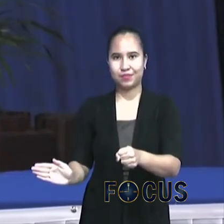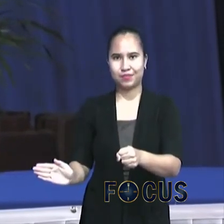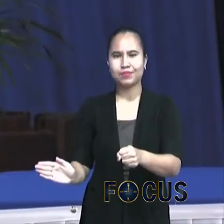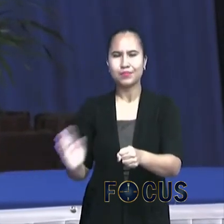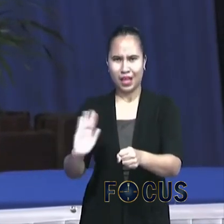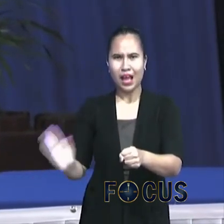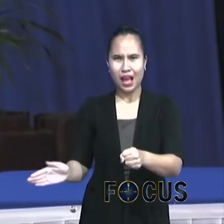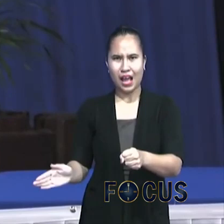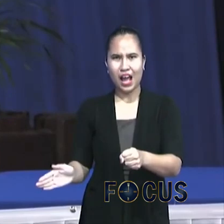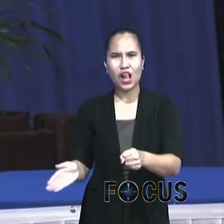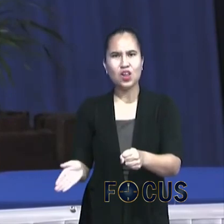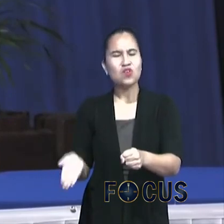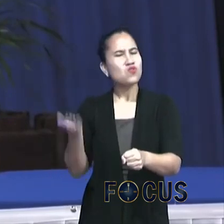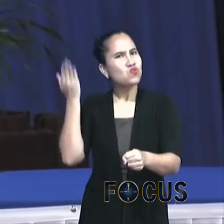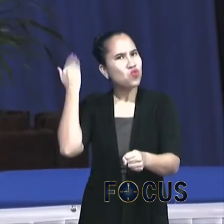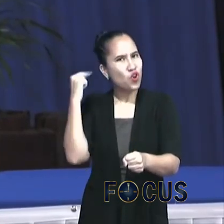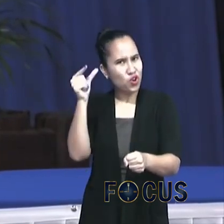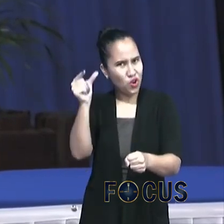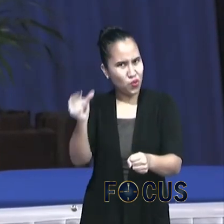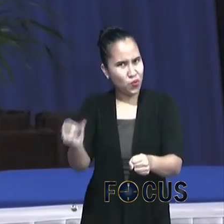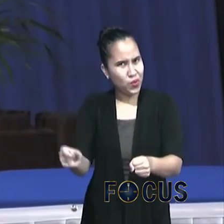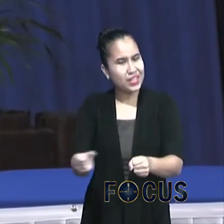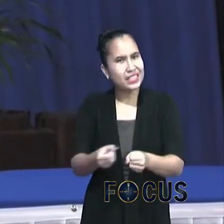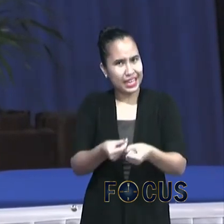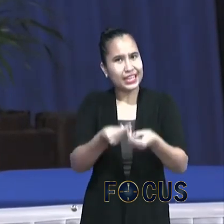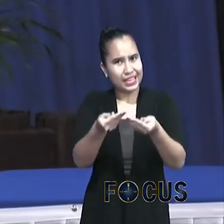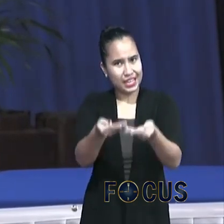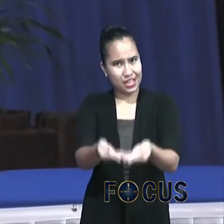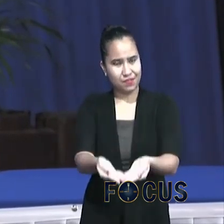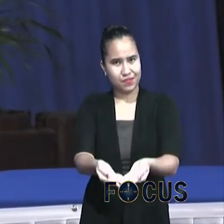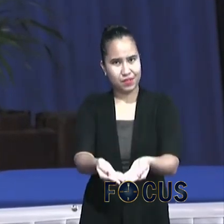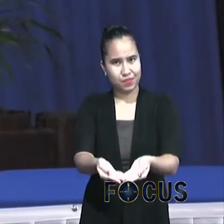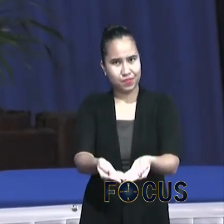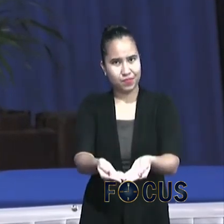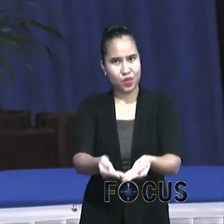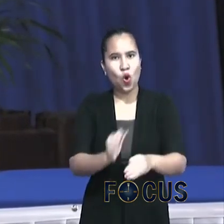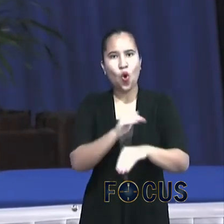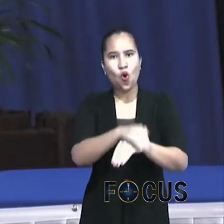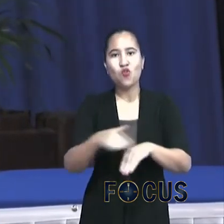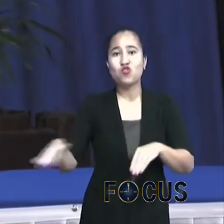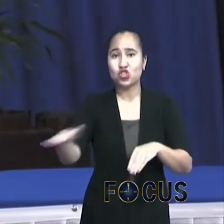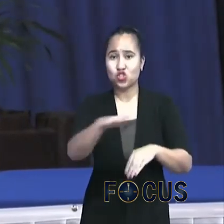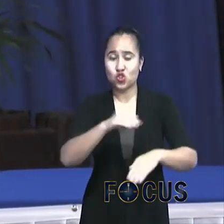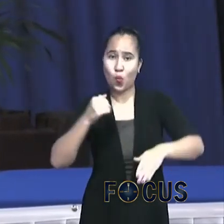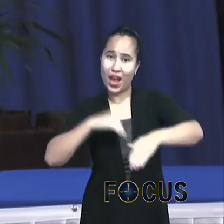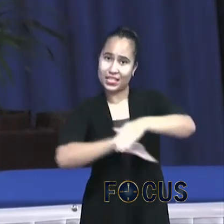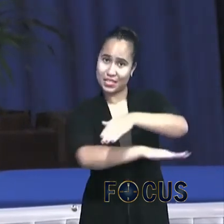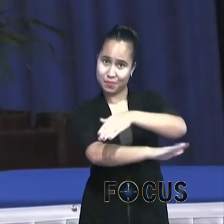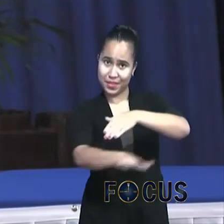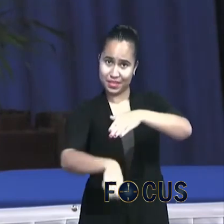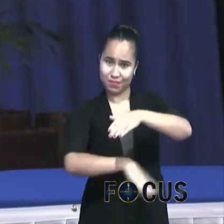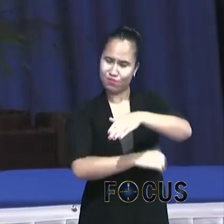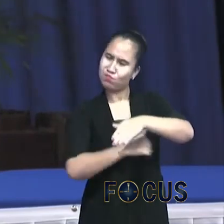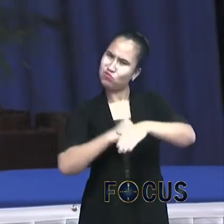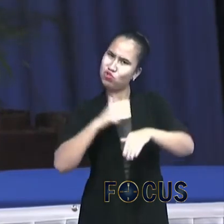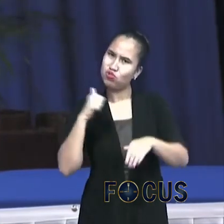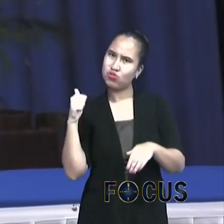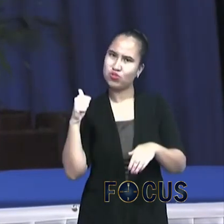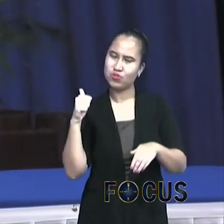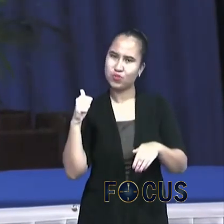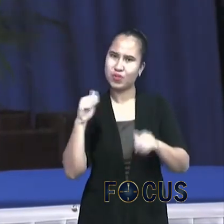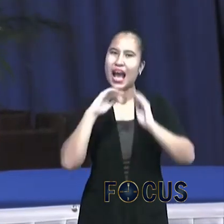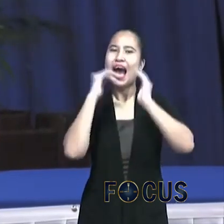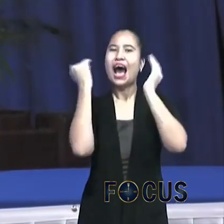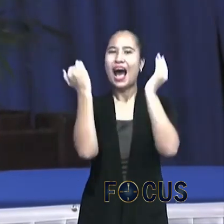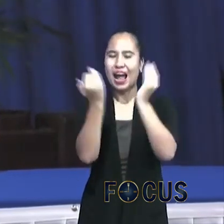eerder vorige week volgens mij zijn gegeven met betrekking tot de situatie in het binnenland. Het is goed om in het